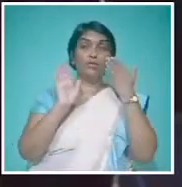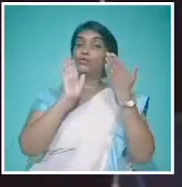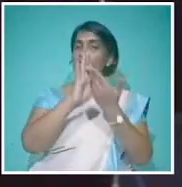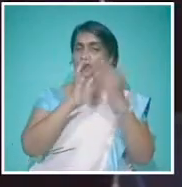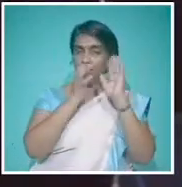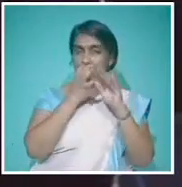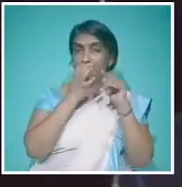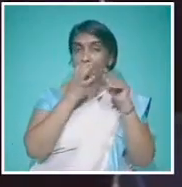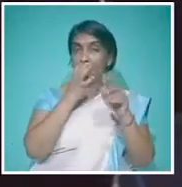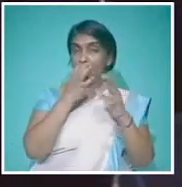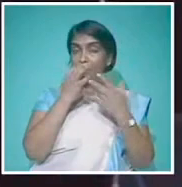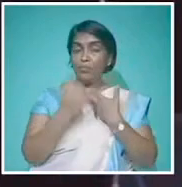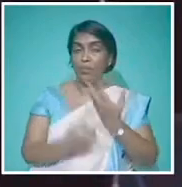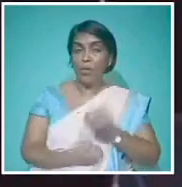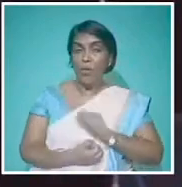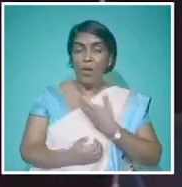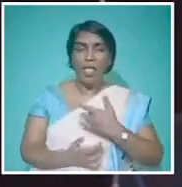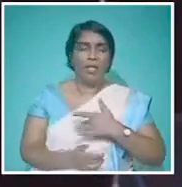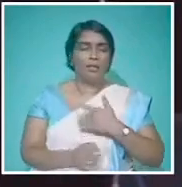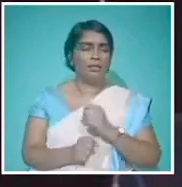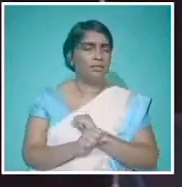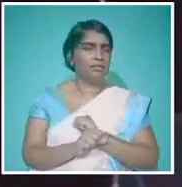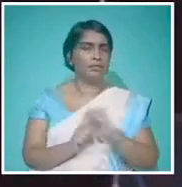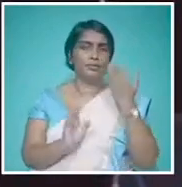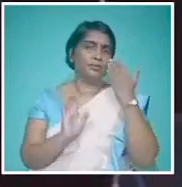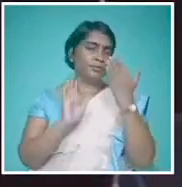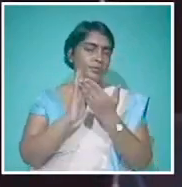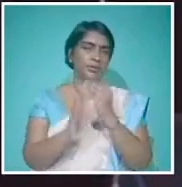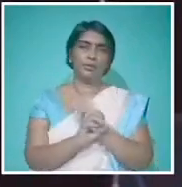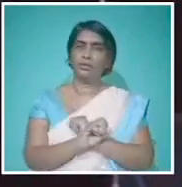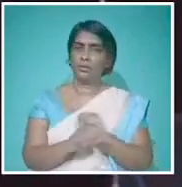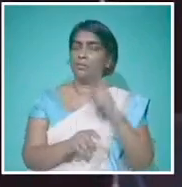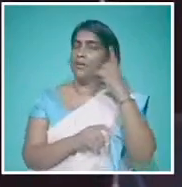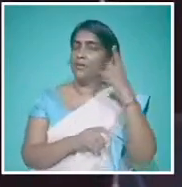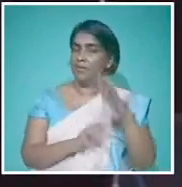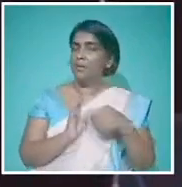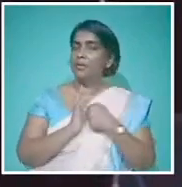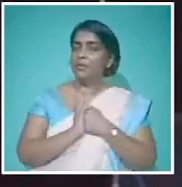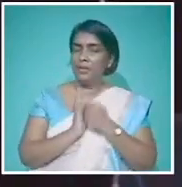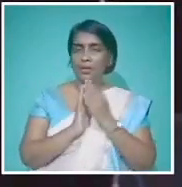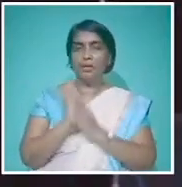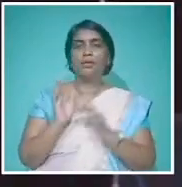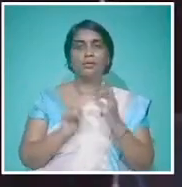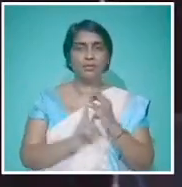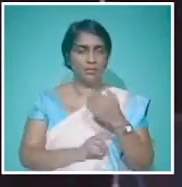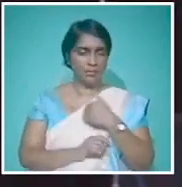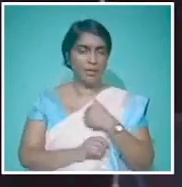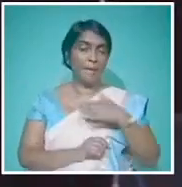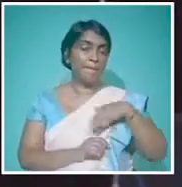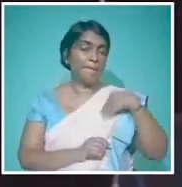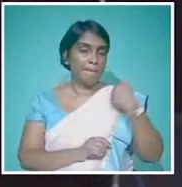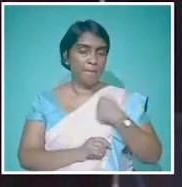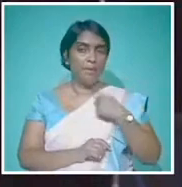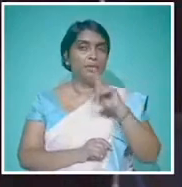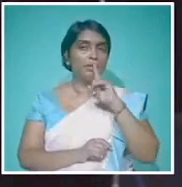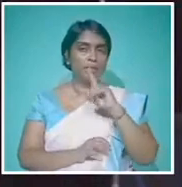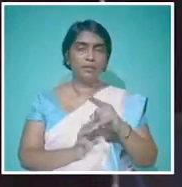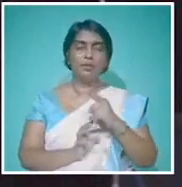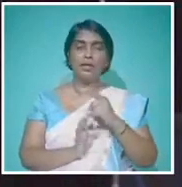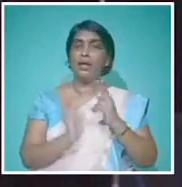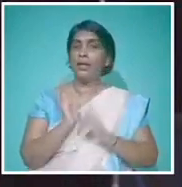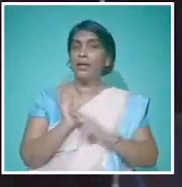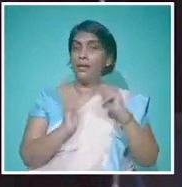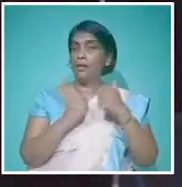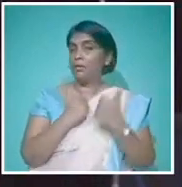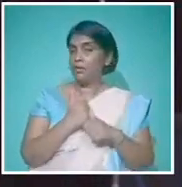ඕන එහෙම ඕනකමක් තියා හැඟීමක්වත් අපිට පේන්නේ නැහැ ඒ නිසා ගරු මන්ත්‍රීතුමනි මම මූලිකව කියන්නේ මේ ජාතික සභාව